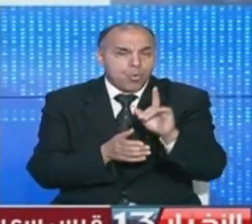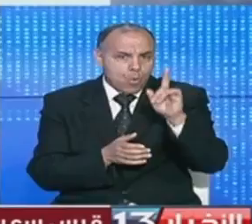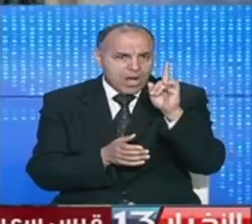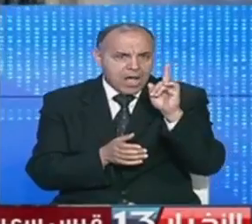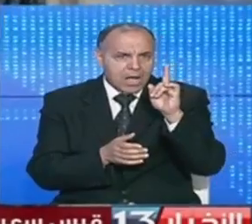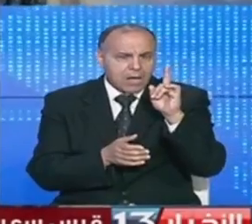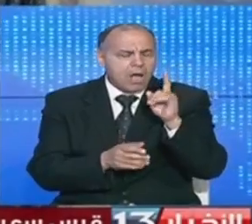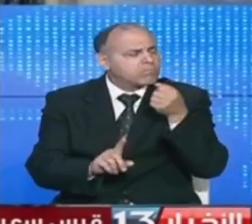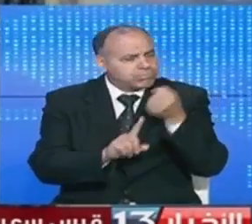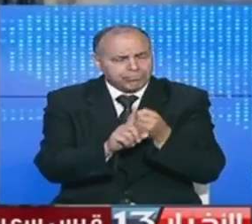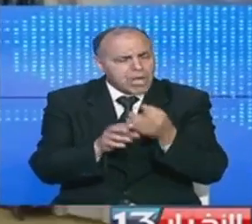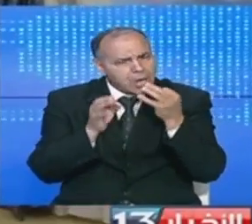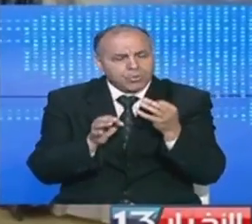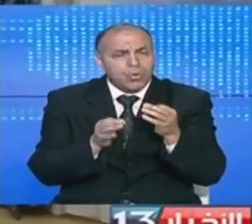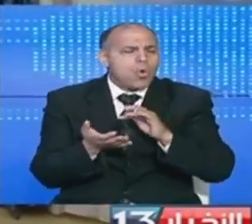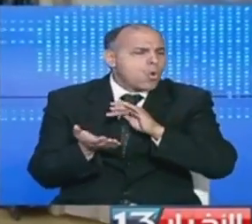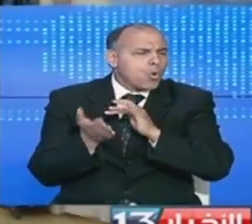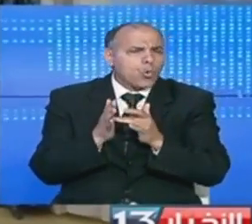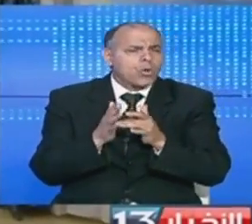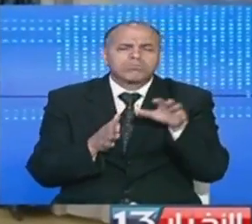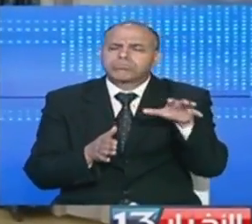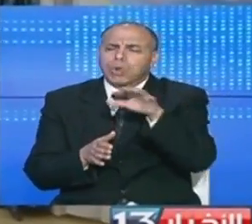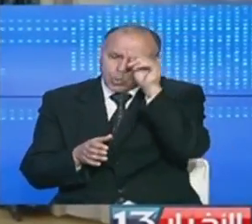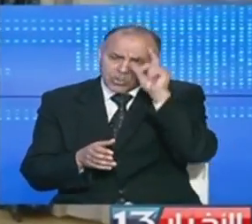دون هوادة في كل مكان